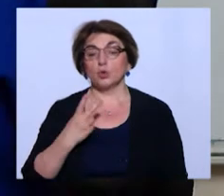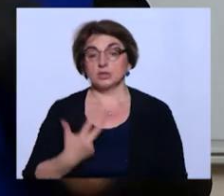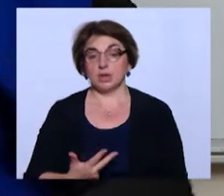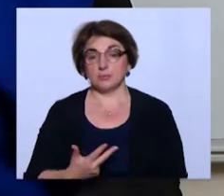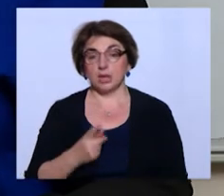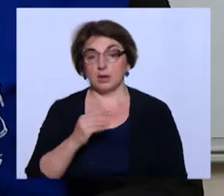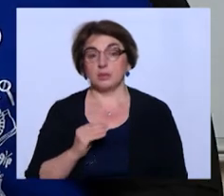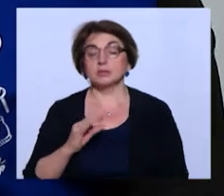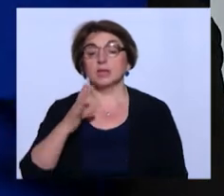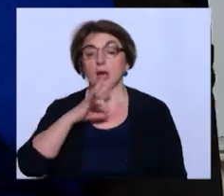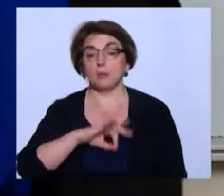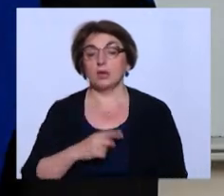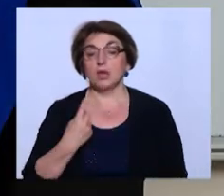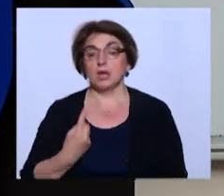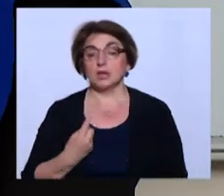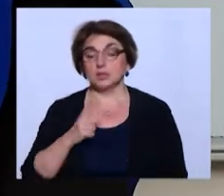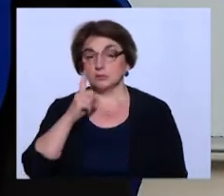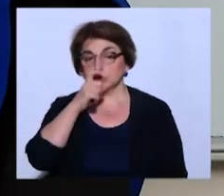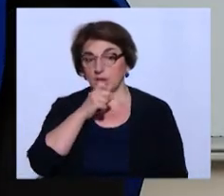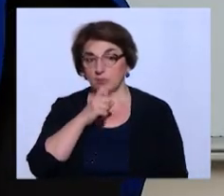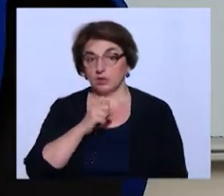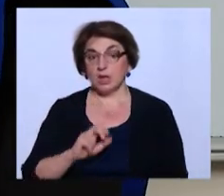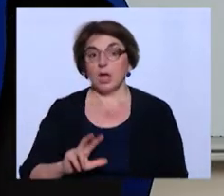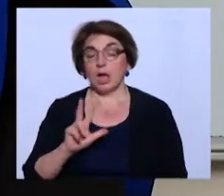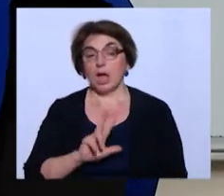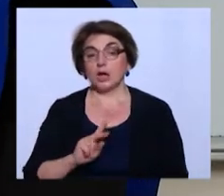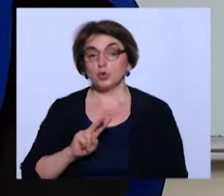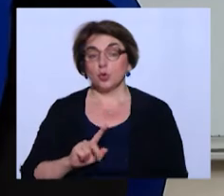ამ დროს გამოვიყენე ერთ-ერთი მჟავა, გოგირდ მჟავა.